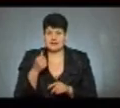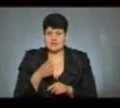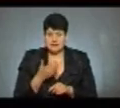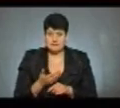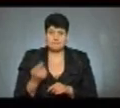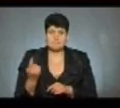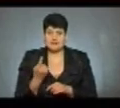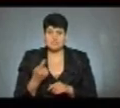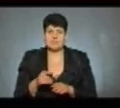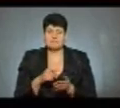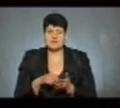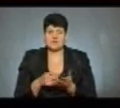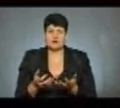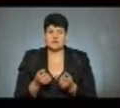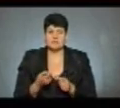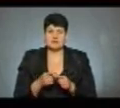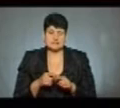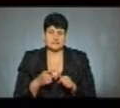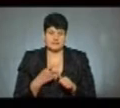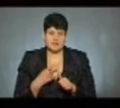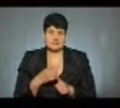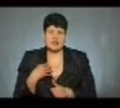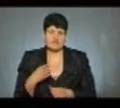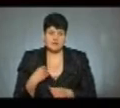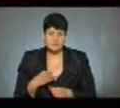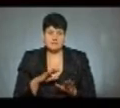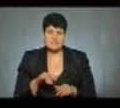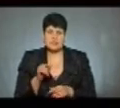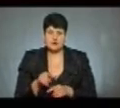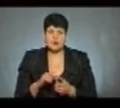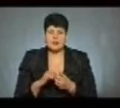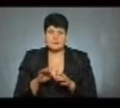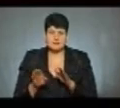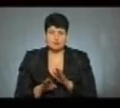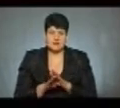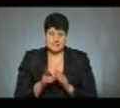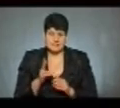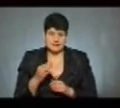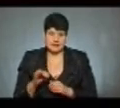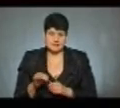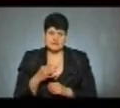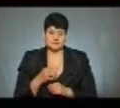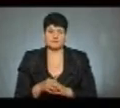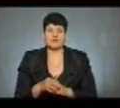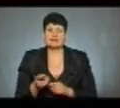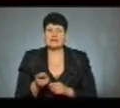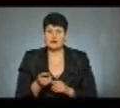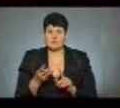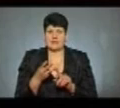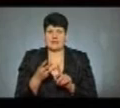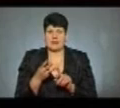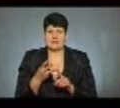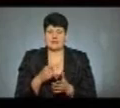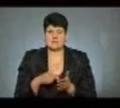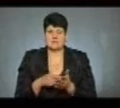поспіль. Перше місто, яке отримало цей статус – Львів. Після нього Кам'янець-Подільський, розповів Олександр Ярема. Тернопіль – третє